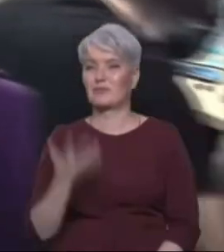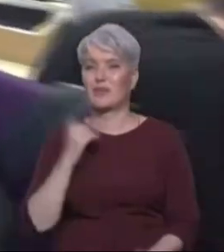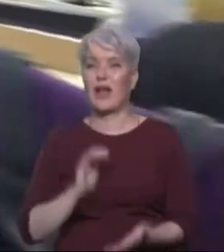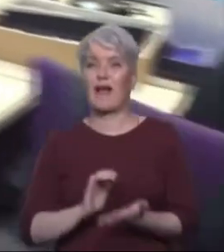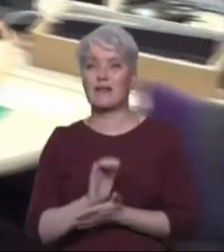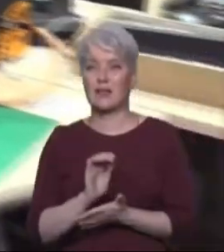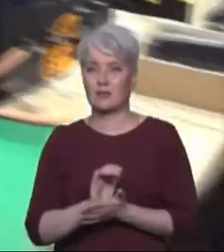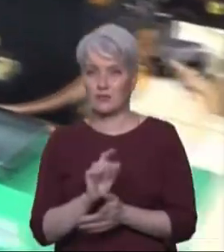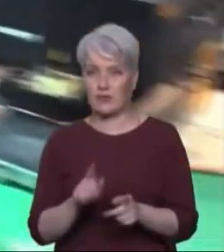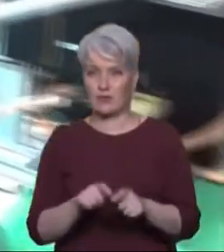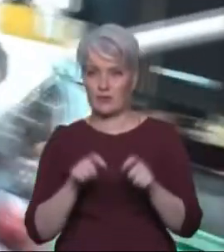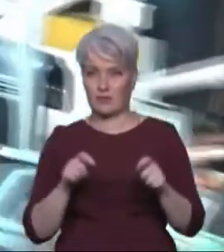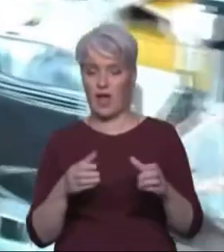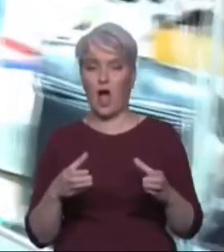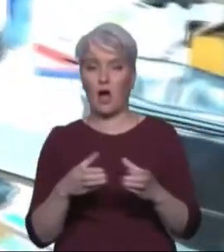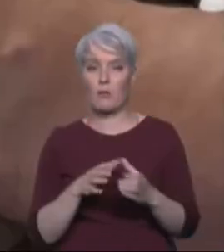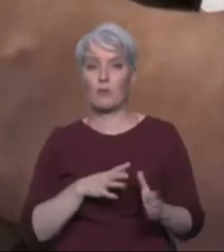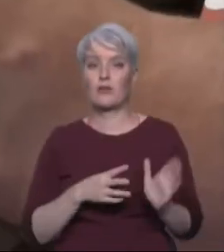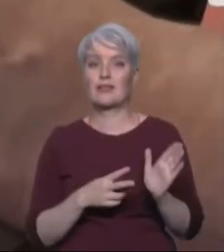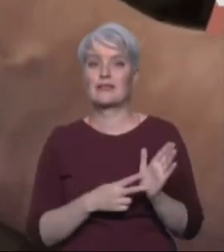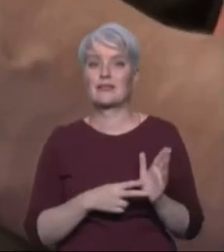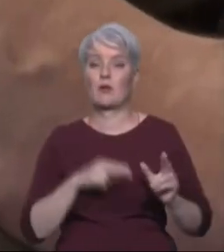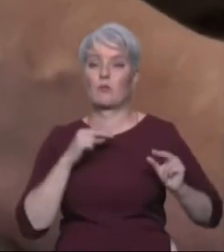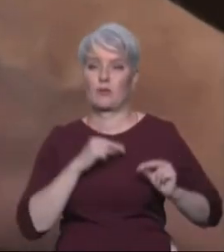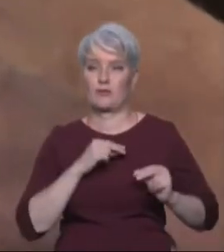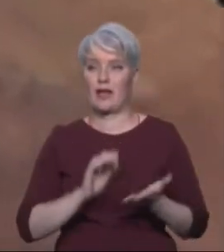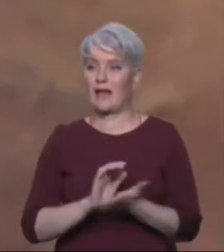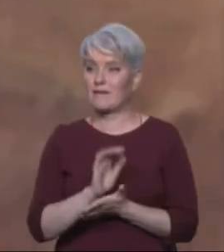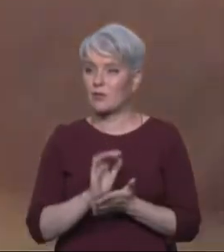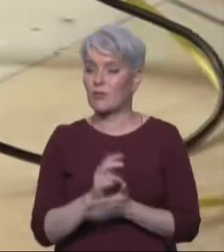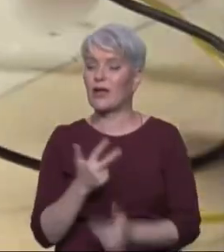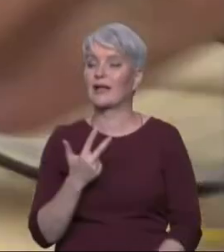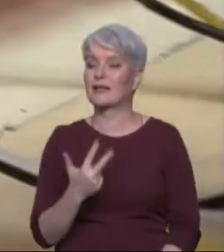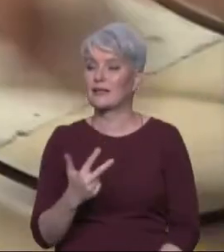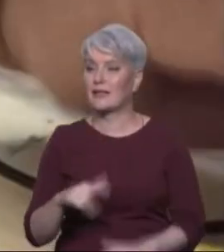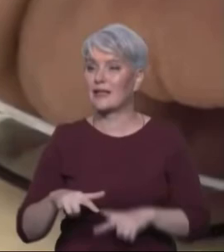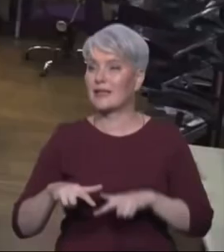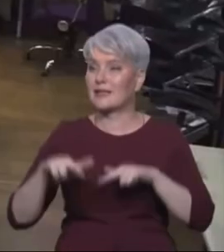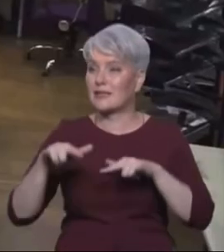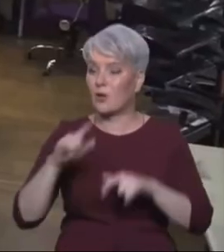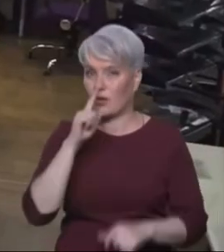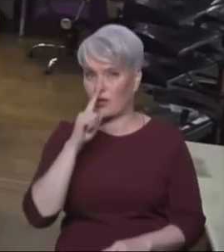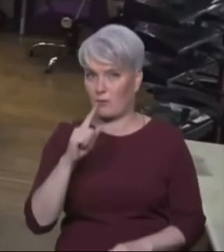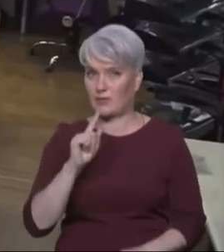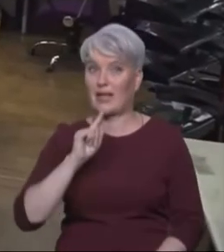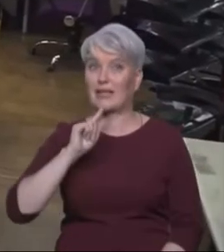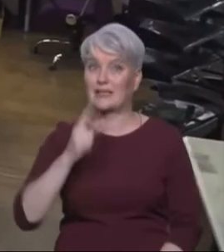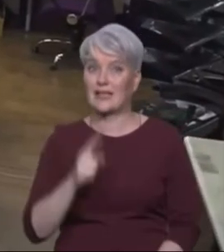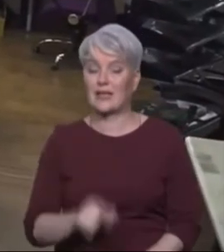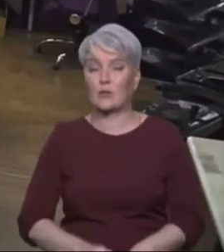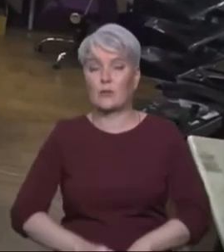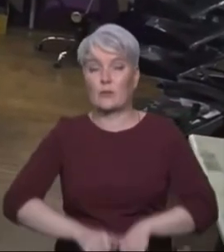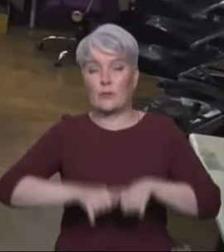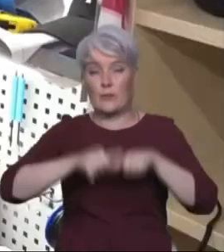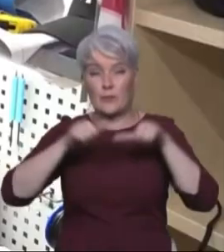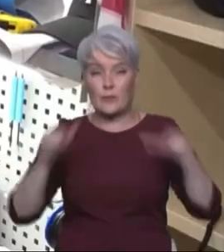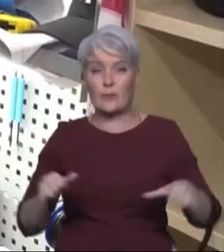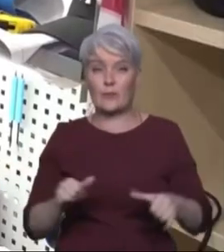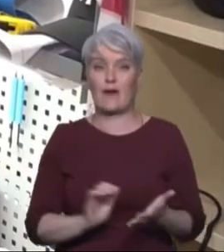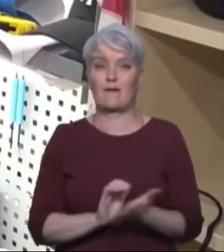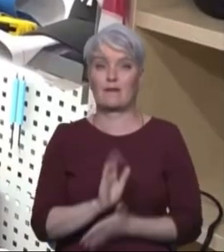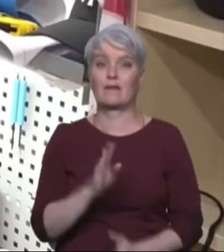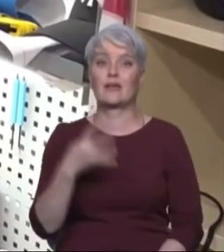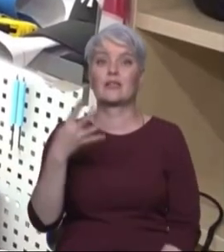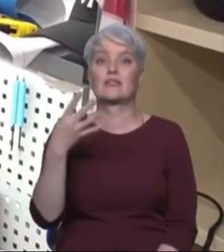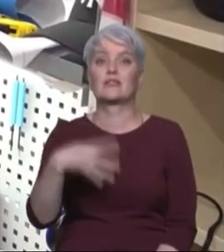виробництво запустили у команді було сім працівників вони виробляли три Дрони на місяць за рік збільшили виробництво у 40 разів розповідає